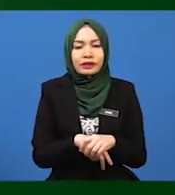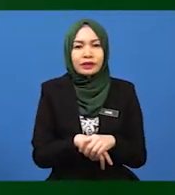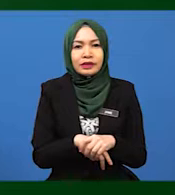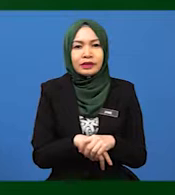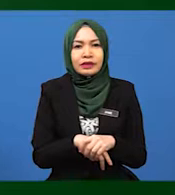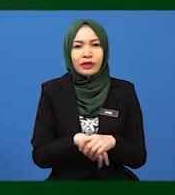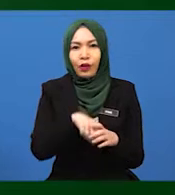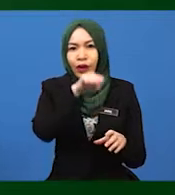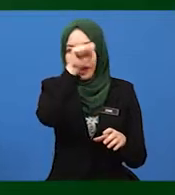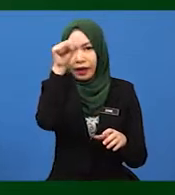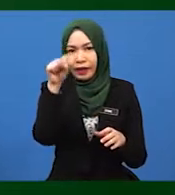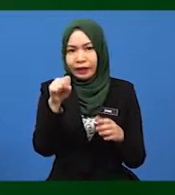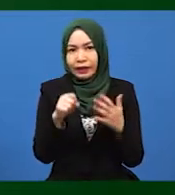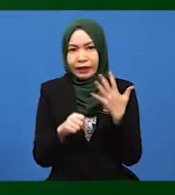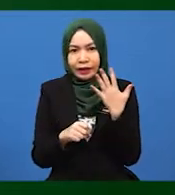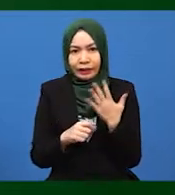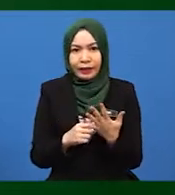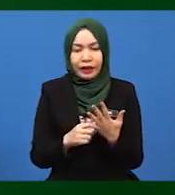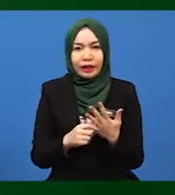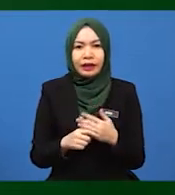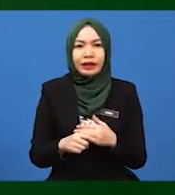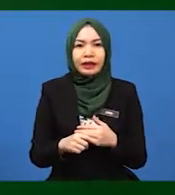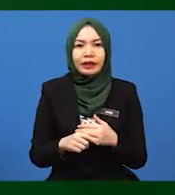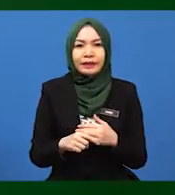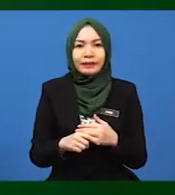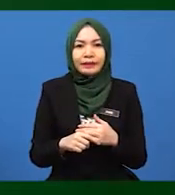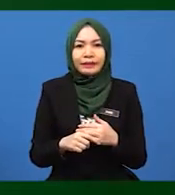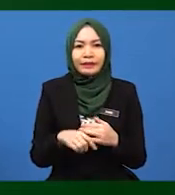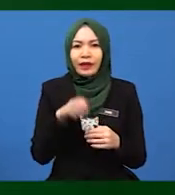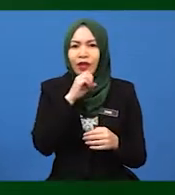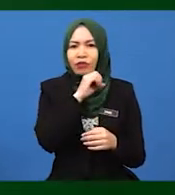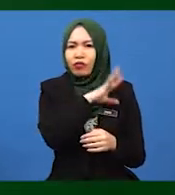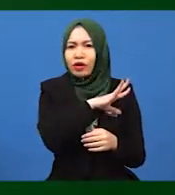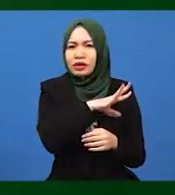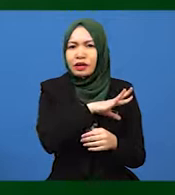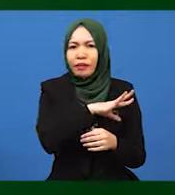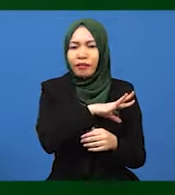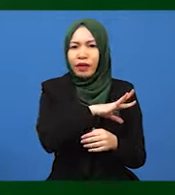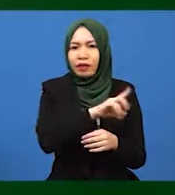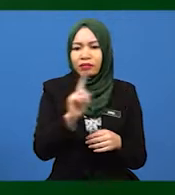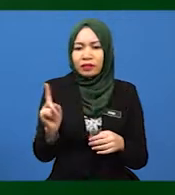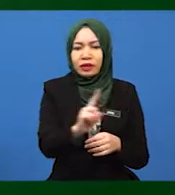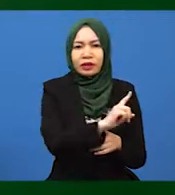Soalan kelima. Tempat kosong. Buang sampah merata-rata.